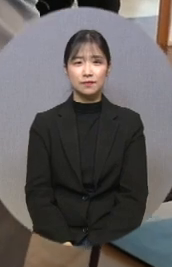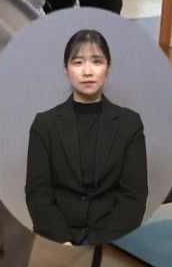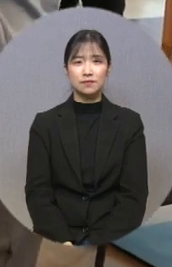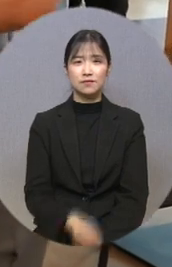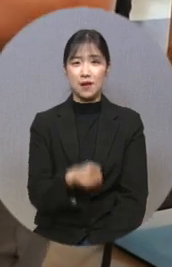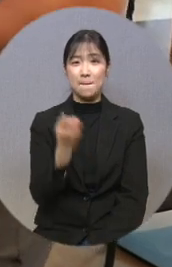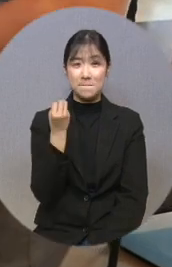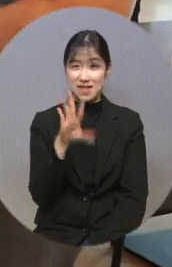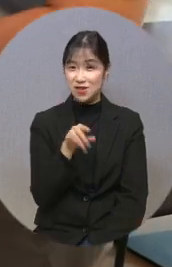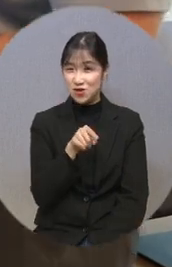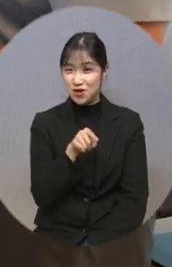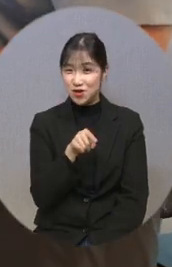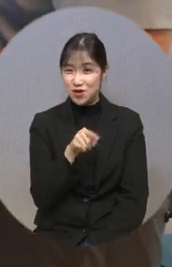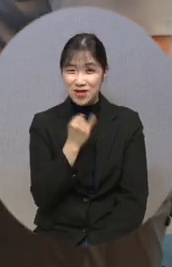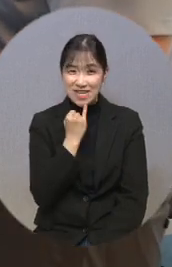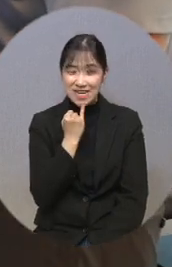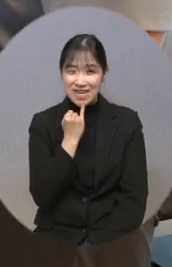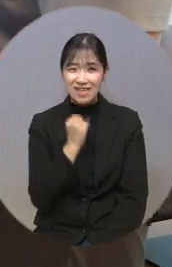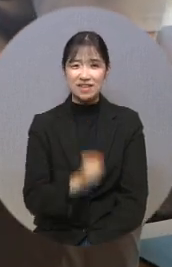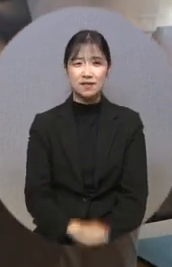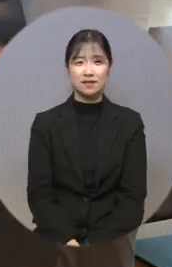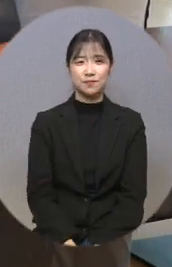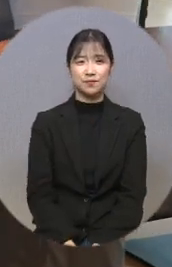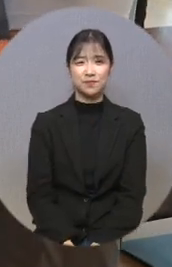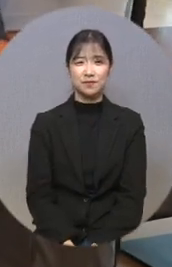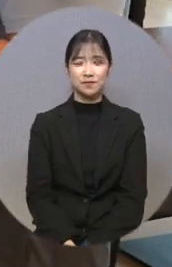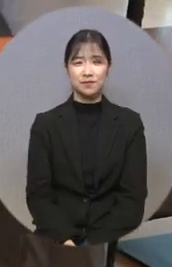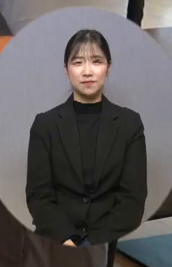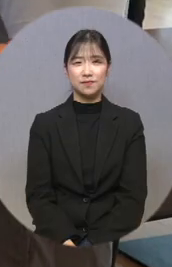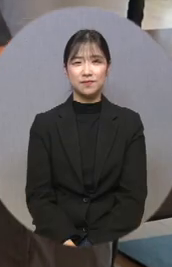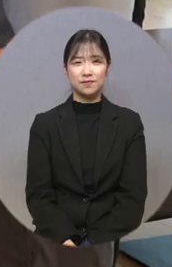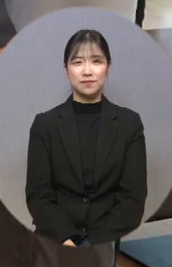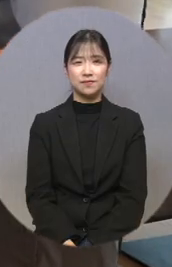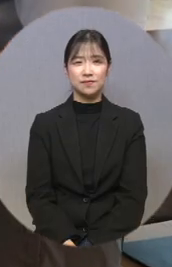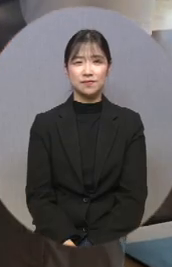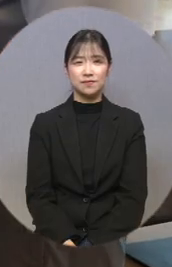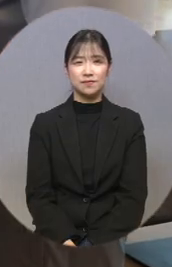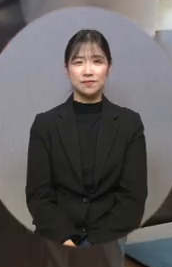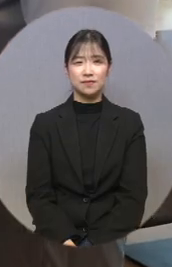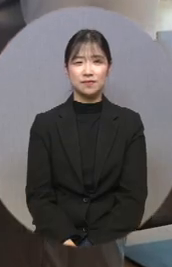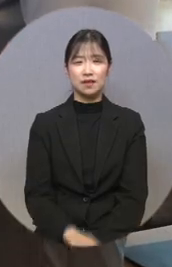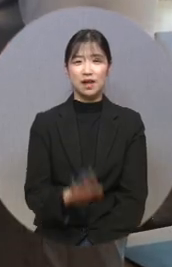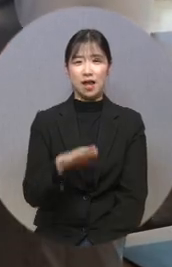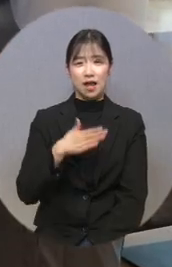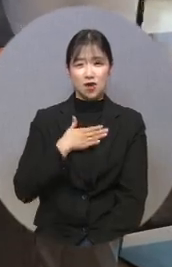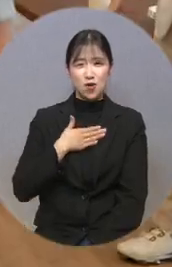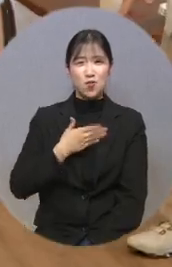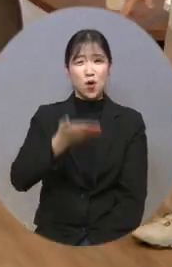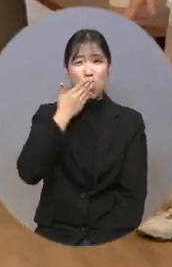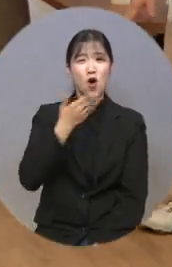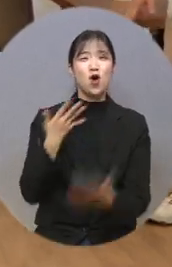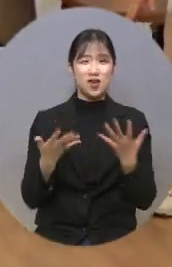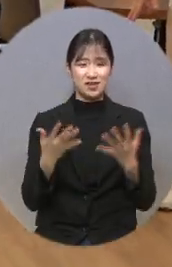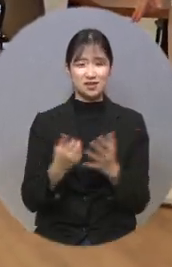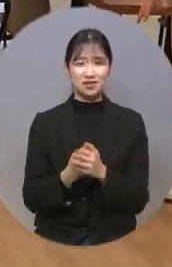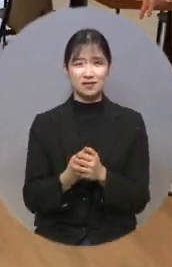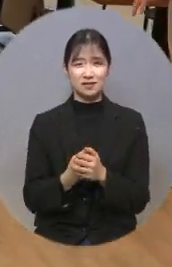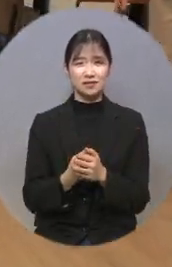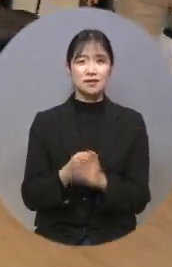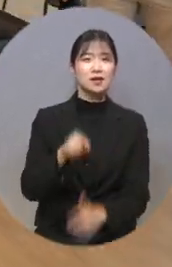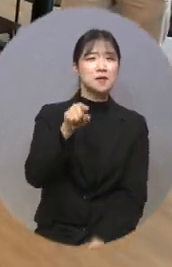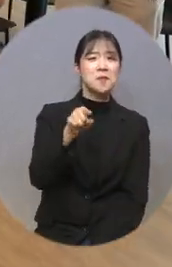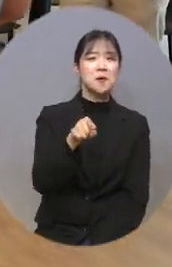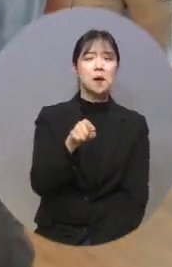맥주 먹일까? 하나? 일곱 종류니까. 맥주 먹여야 되는데. 우리가 먹을 수도 있어. 아, 그거 하지 마. 어, 이거. 이거